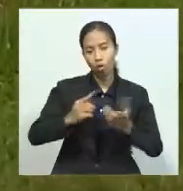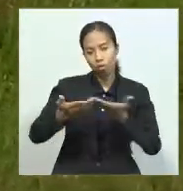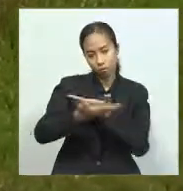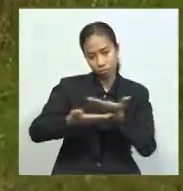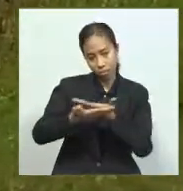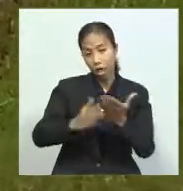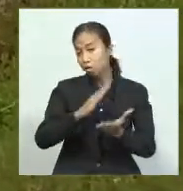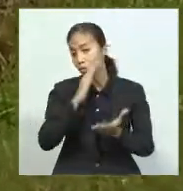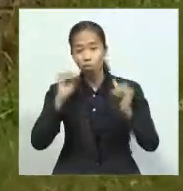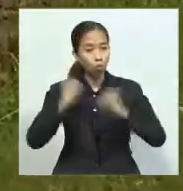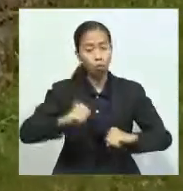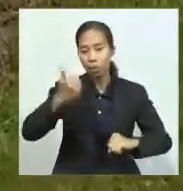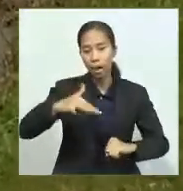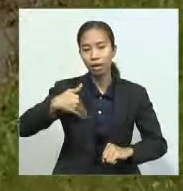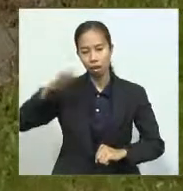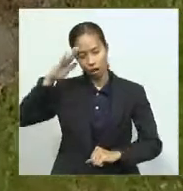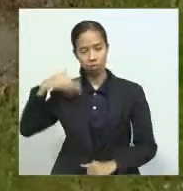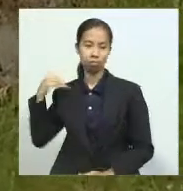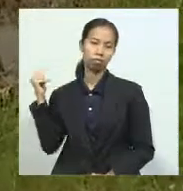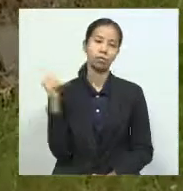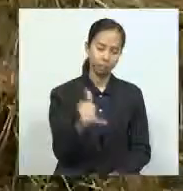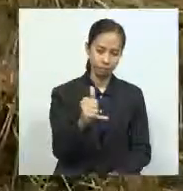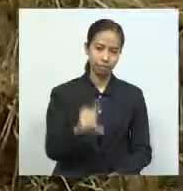หารจะมาร่วมแก้ปัญหาด้วยครับ